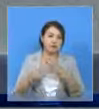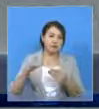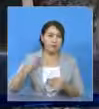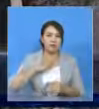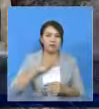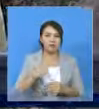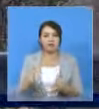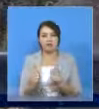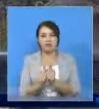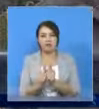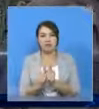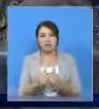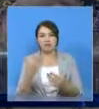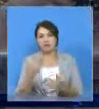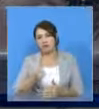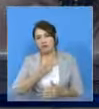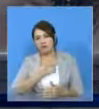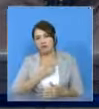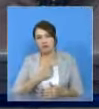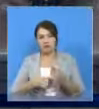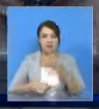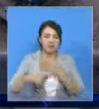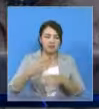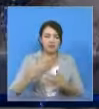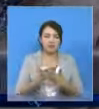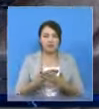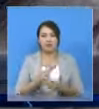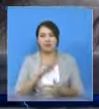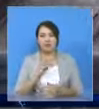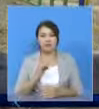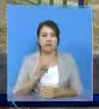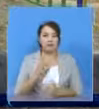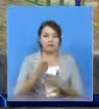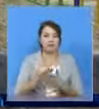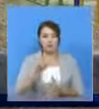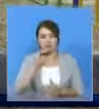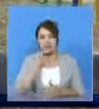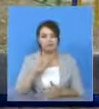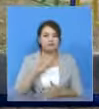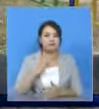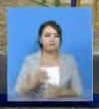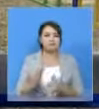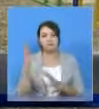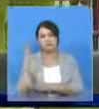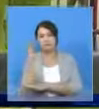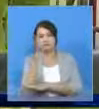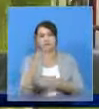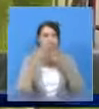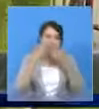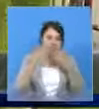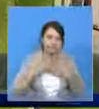дейді жақындары. Әттең келместің кемесіне мініп кете барды Нартулға. Ғалым көзі тірісінде тал егуді жаны